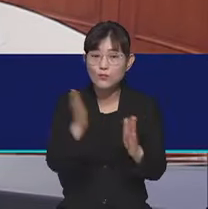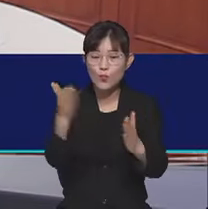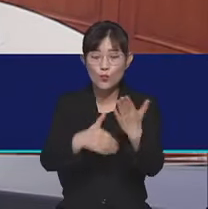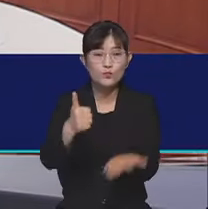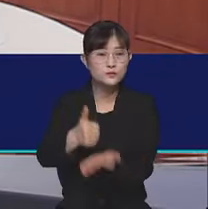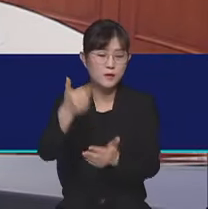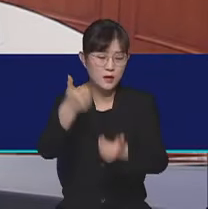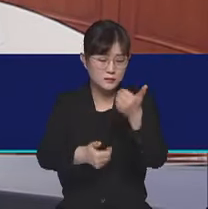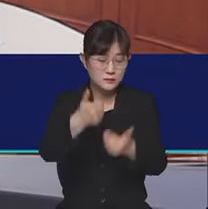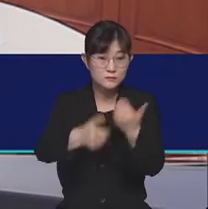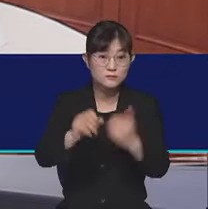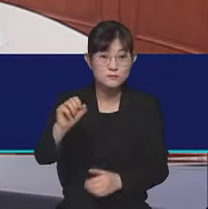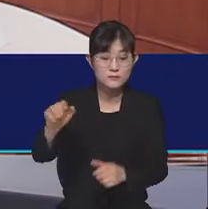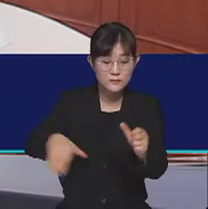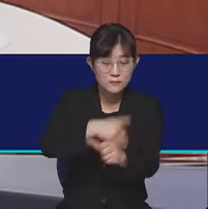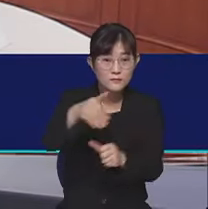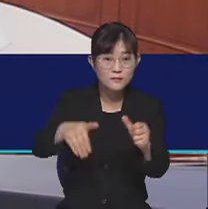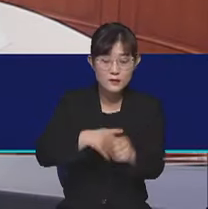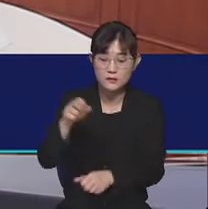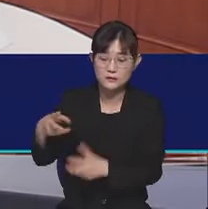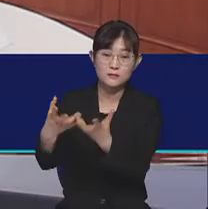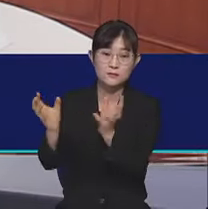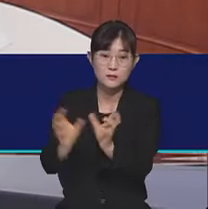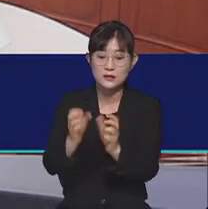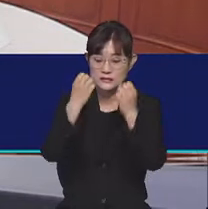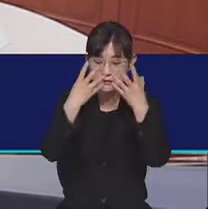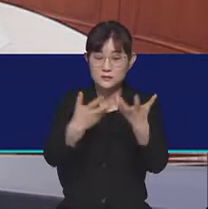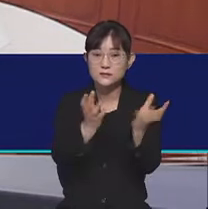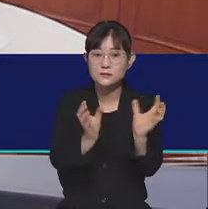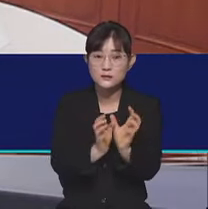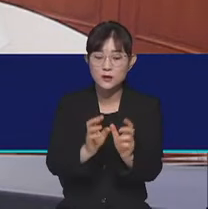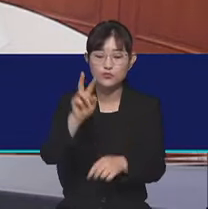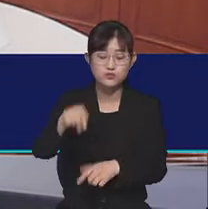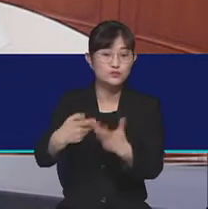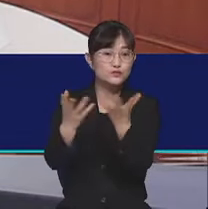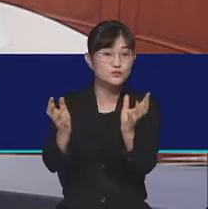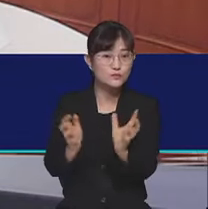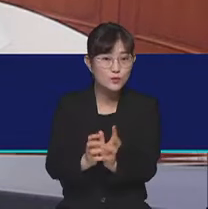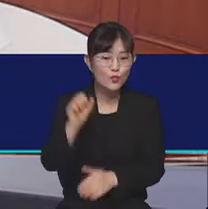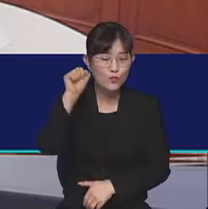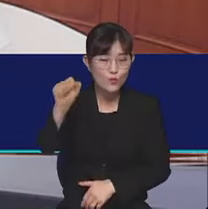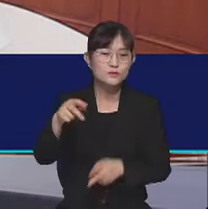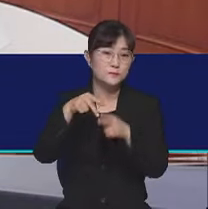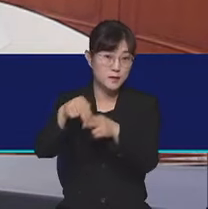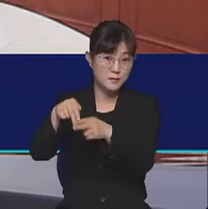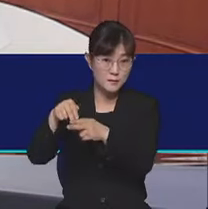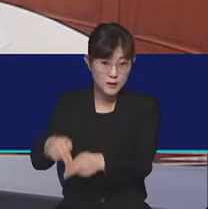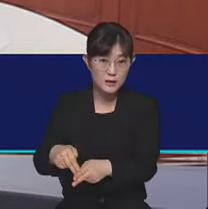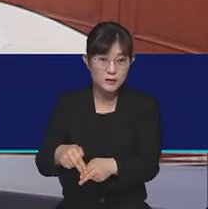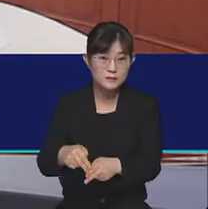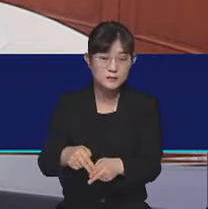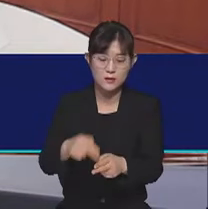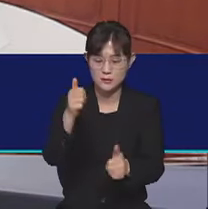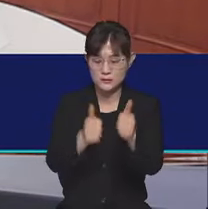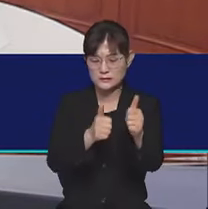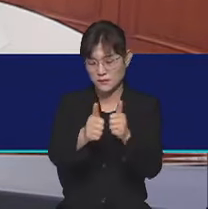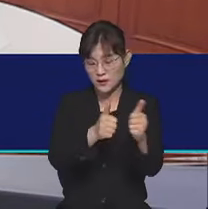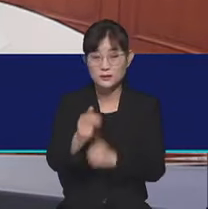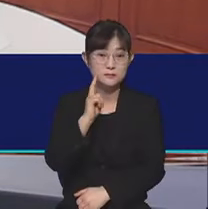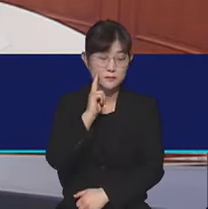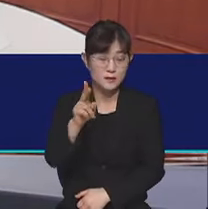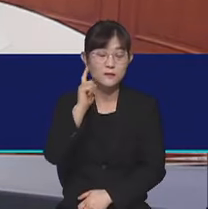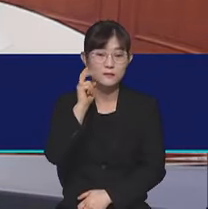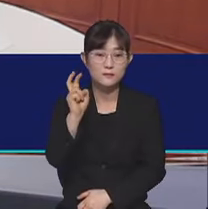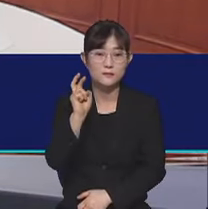공천 갈등 속에 경쟁력 있는 여당과 신당, 무소속 세력들이 출사표를 내밀면서 치열한 경쟁을 예고하고